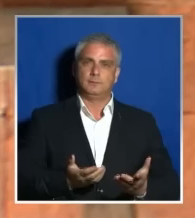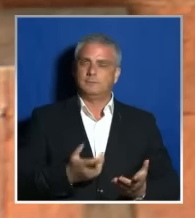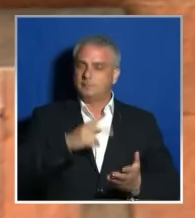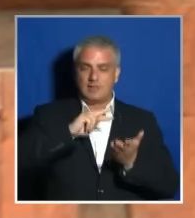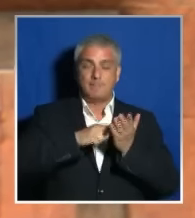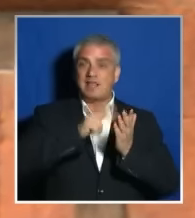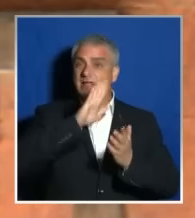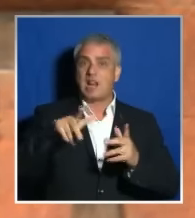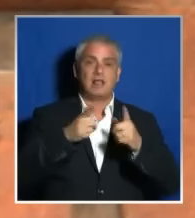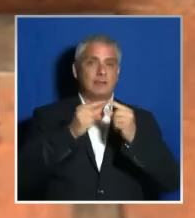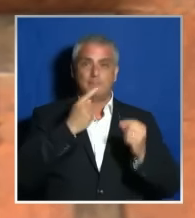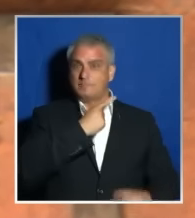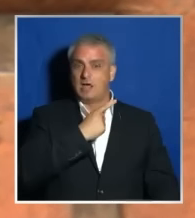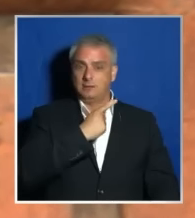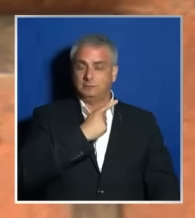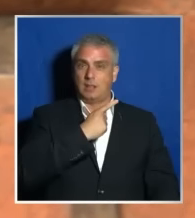בחדר ילדים בעזה,